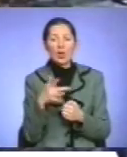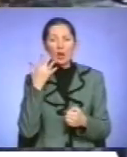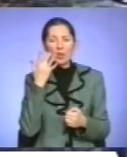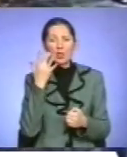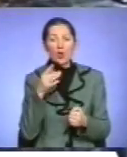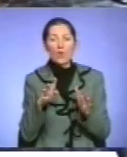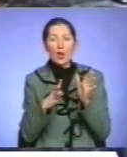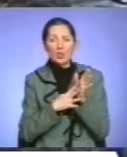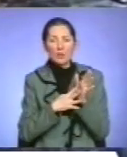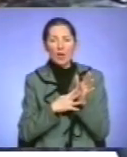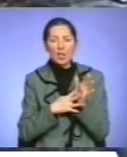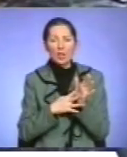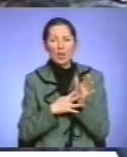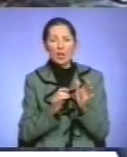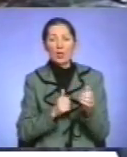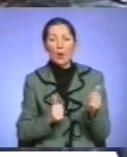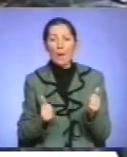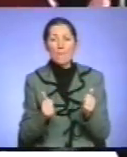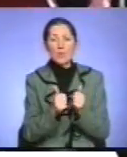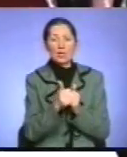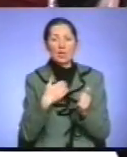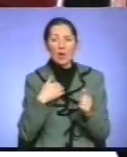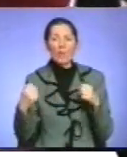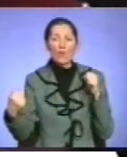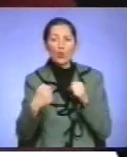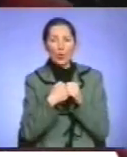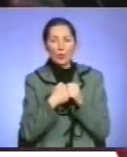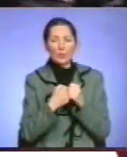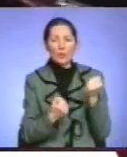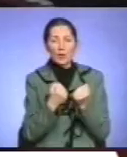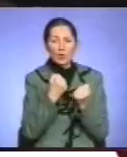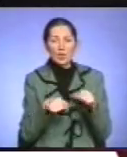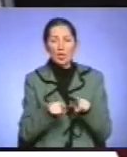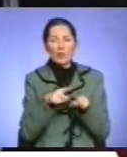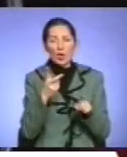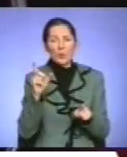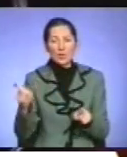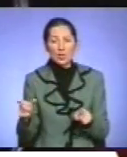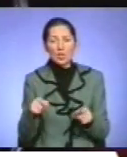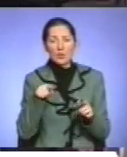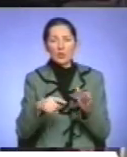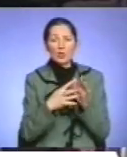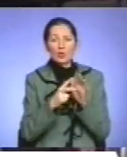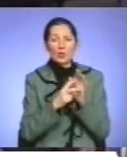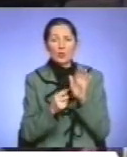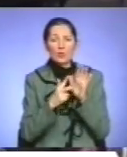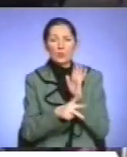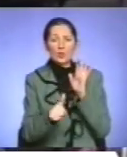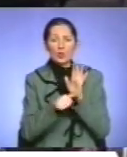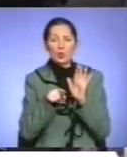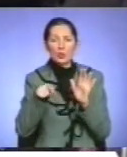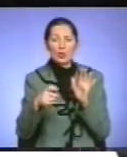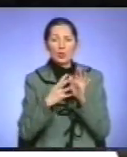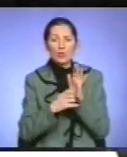легкова дев'ятка і пішла нам в лоб. Водій та двоє пасажирів легковика 1986 та 1990